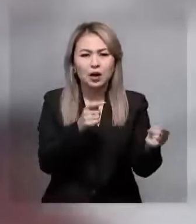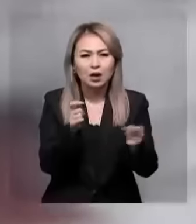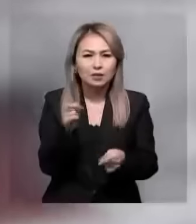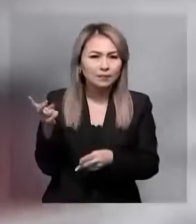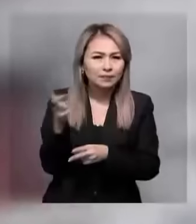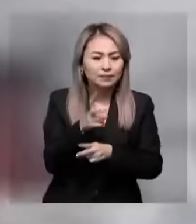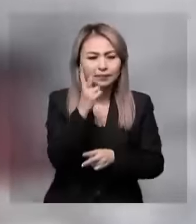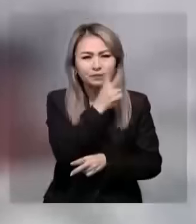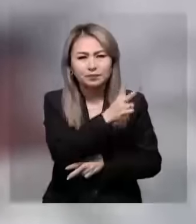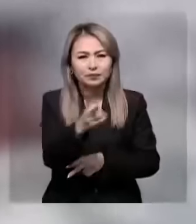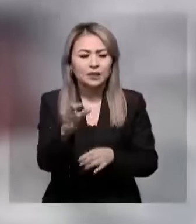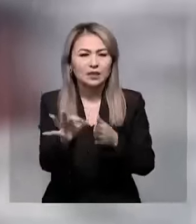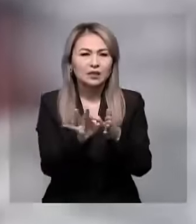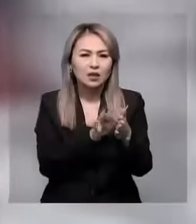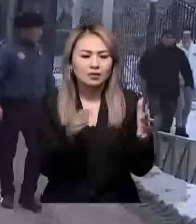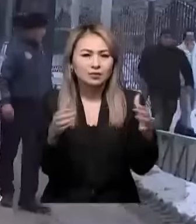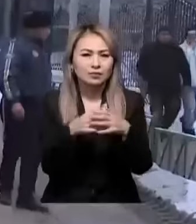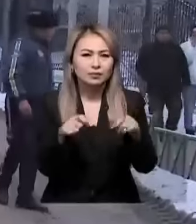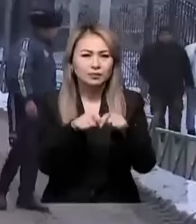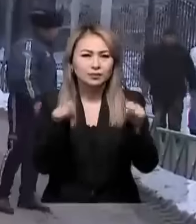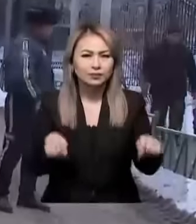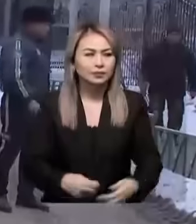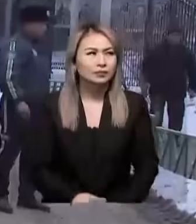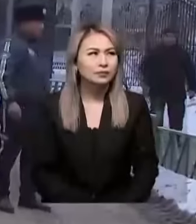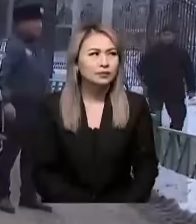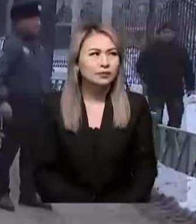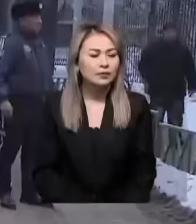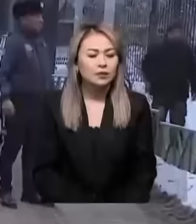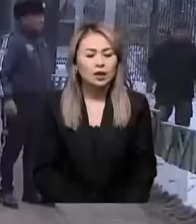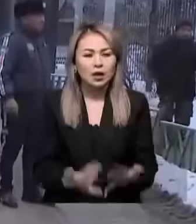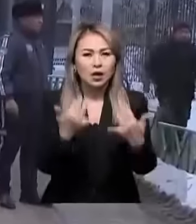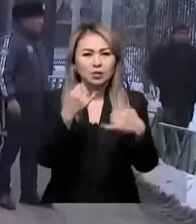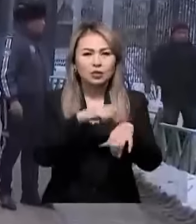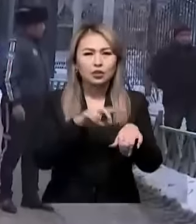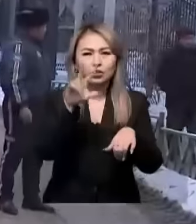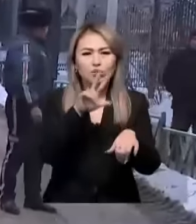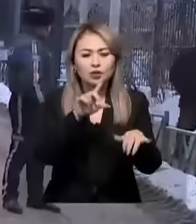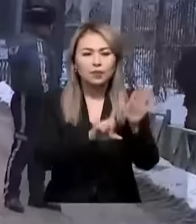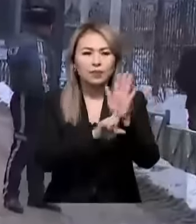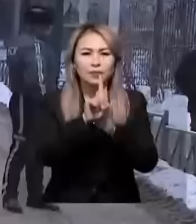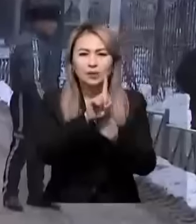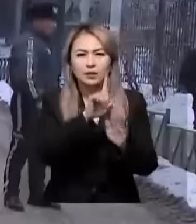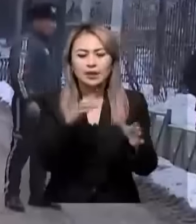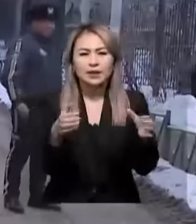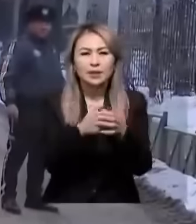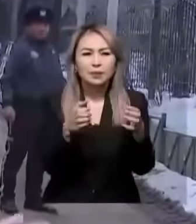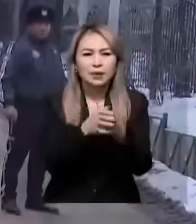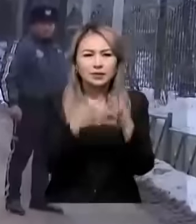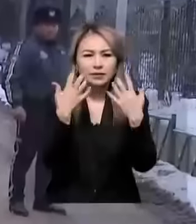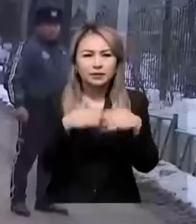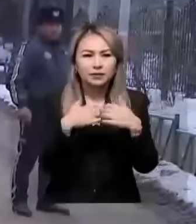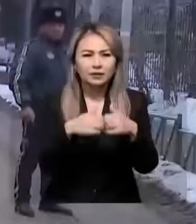танысып, жедел жұмыс тобын жасақтады. Үштен бастап бүгінгі біздің түтін жағдайдың жаңа